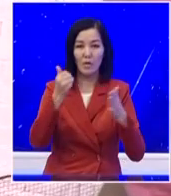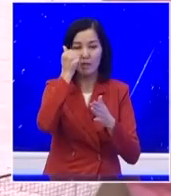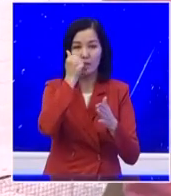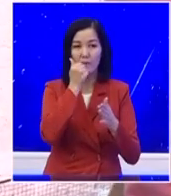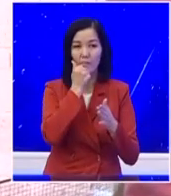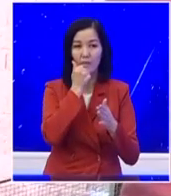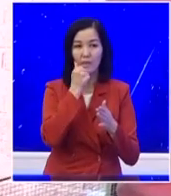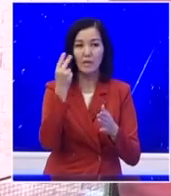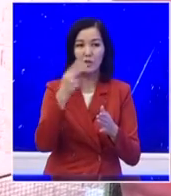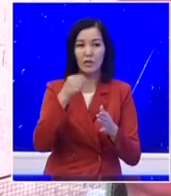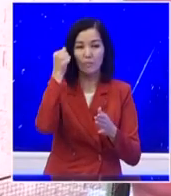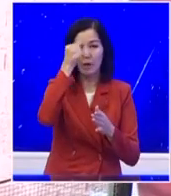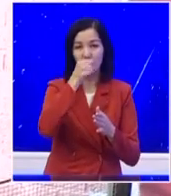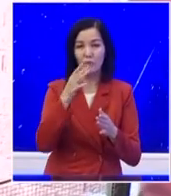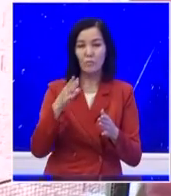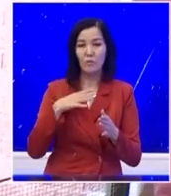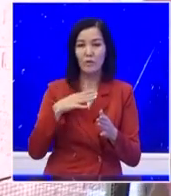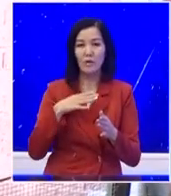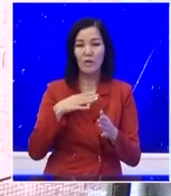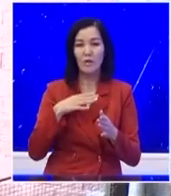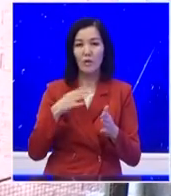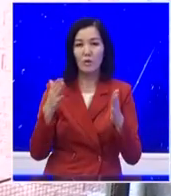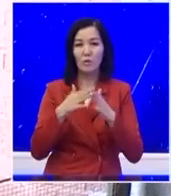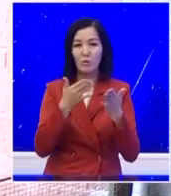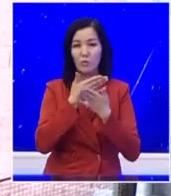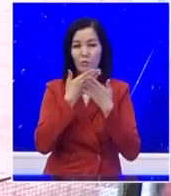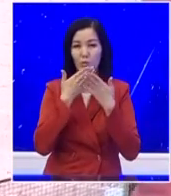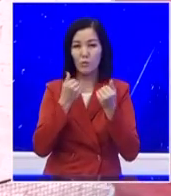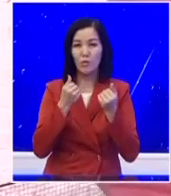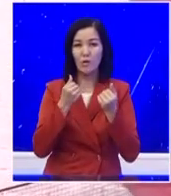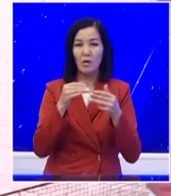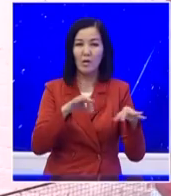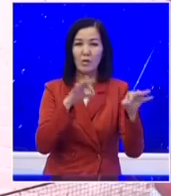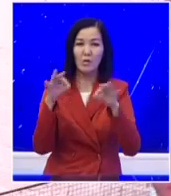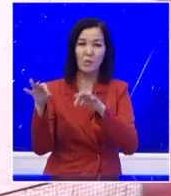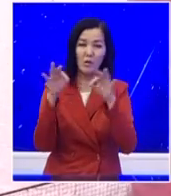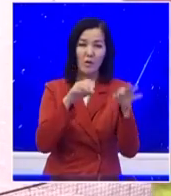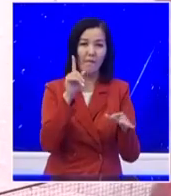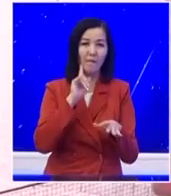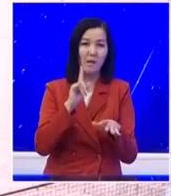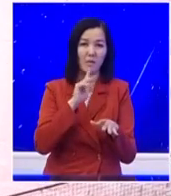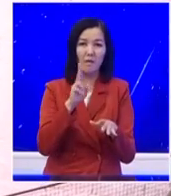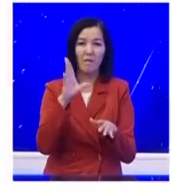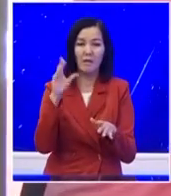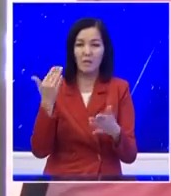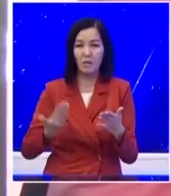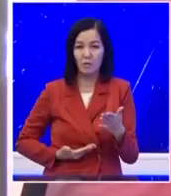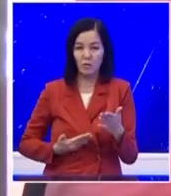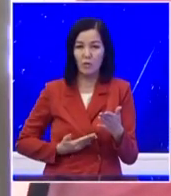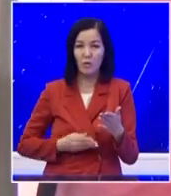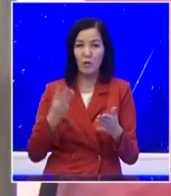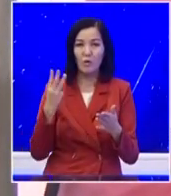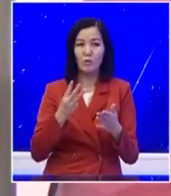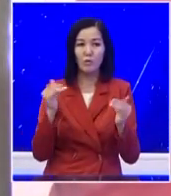қанша жыл, 20 жылдан астам болды, осылай үйсіз, күйсіз жүргенімізге. Кішкентай балдарға үлкен қуаныш болды. Үшінші